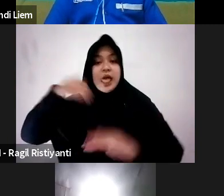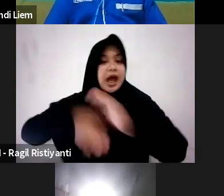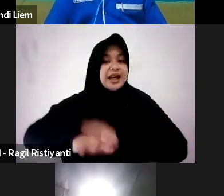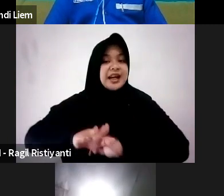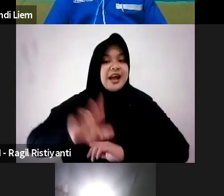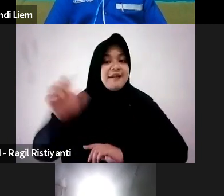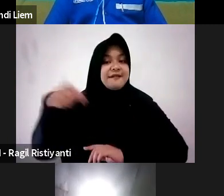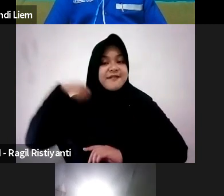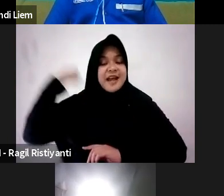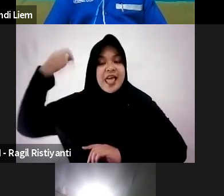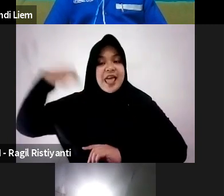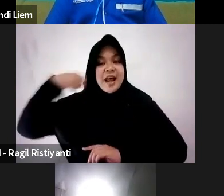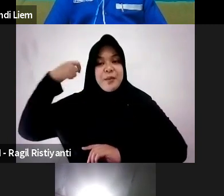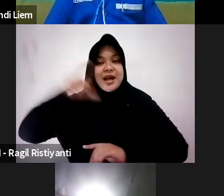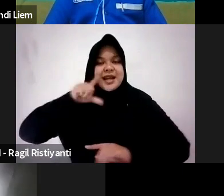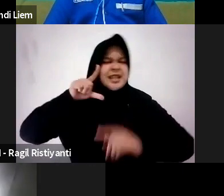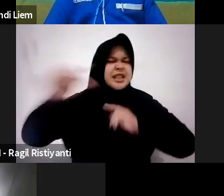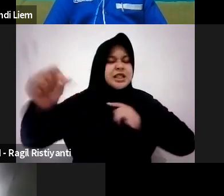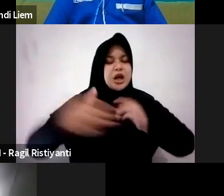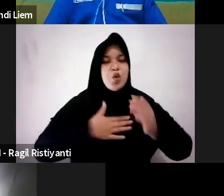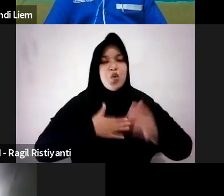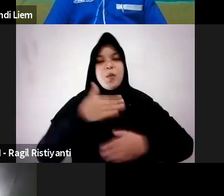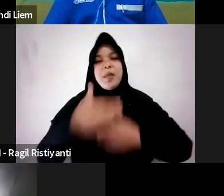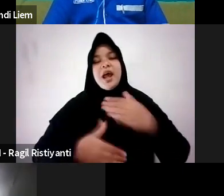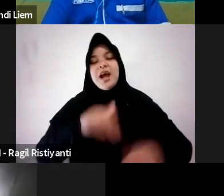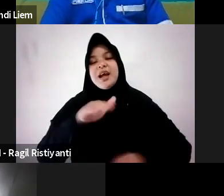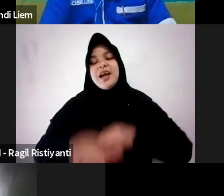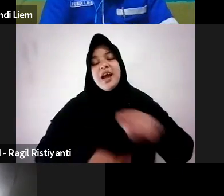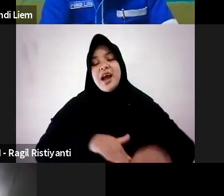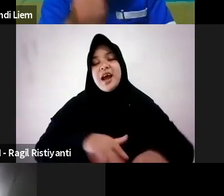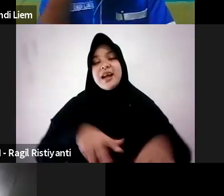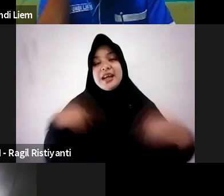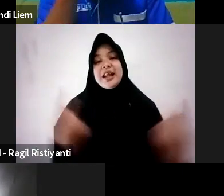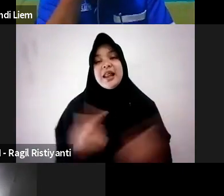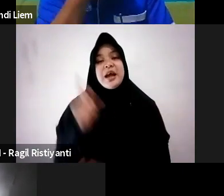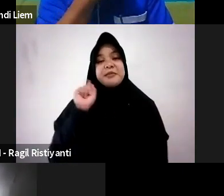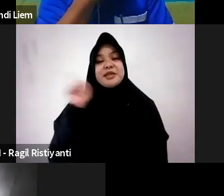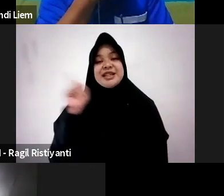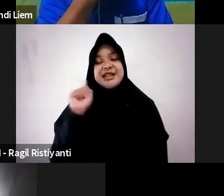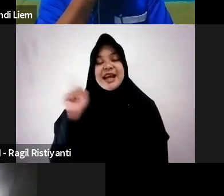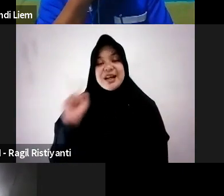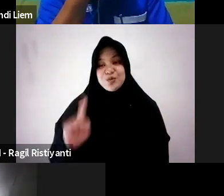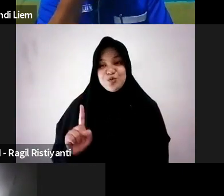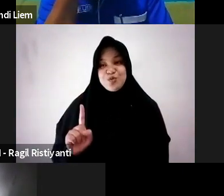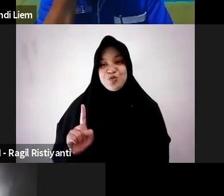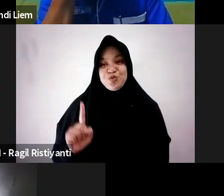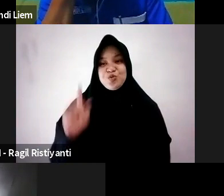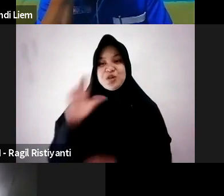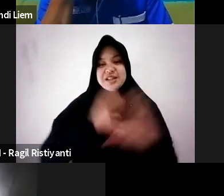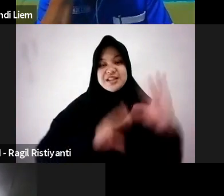film sejauh kumelangkah ini gitu jadi kita akan mendengarkan sharing dari